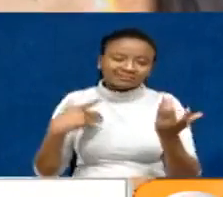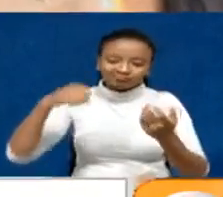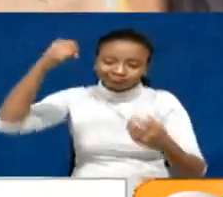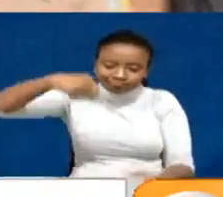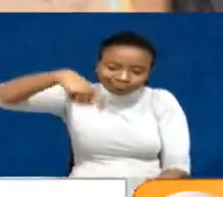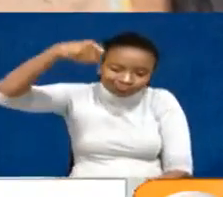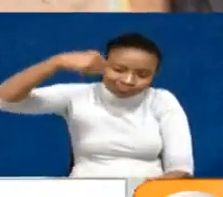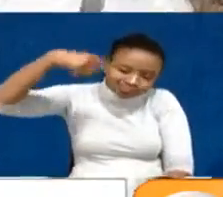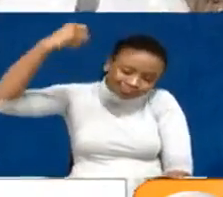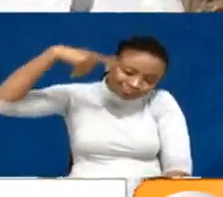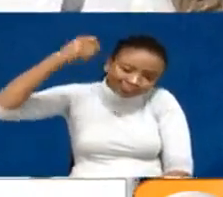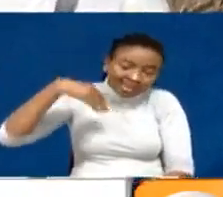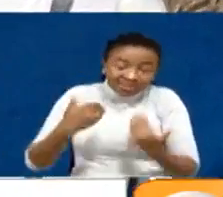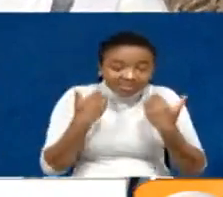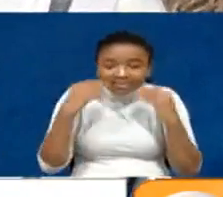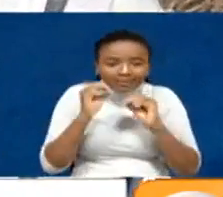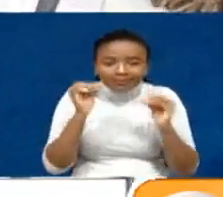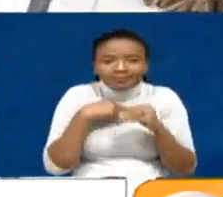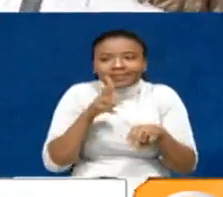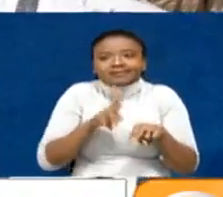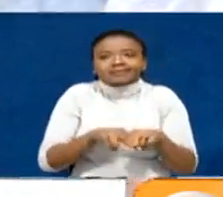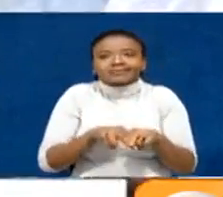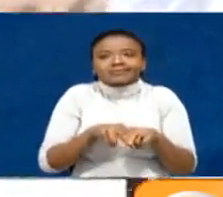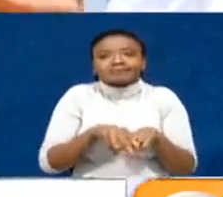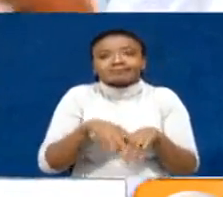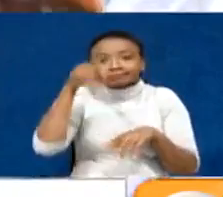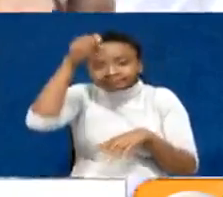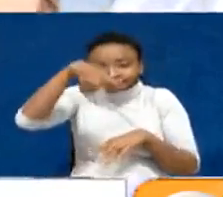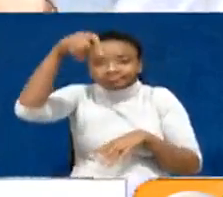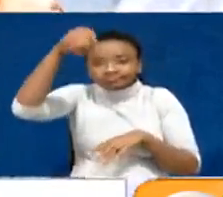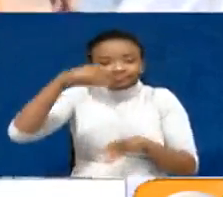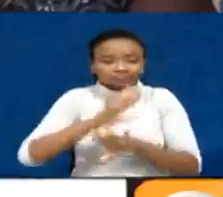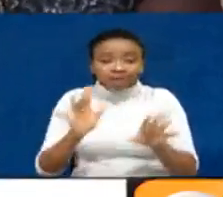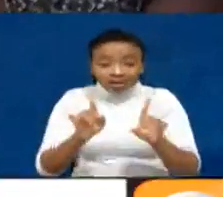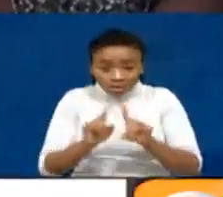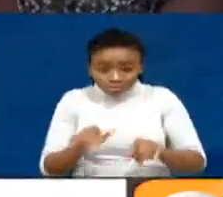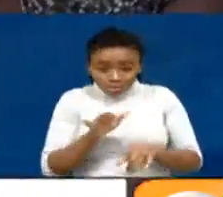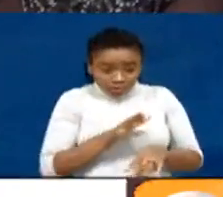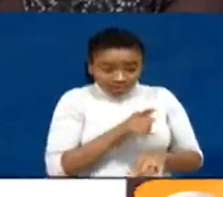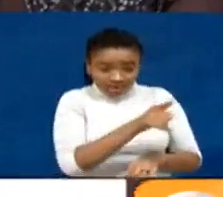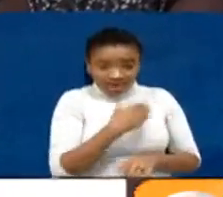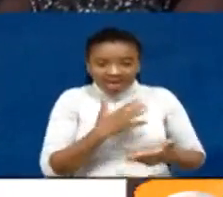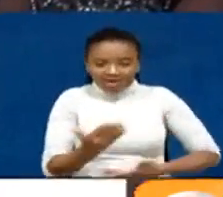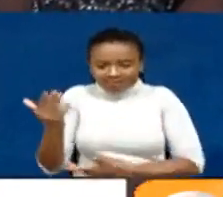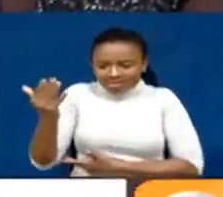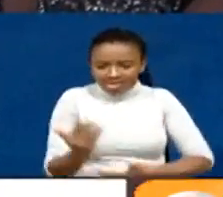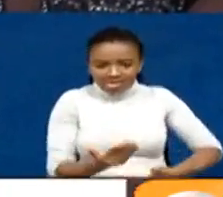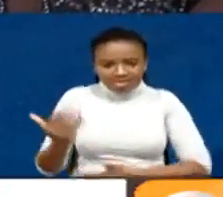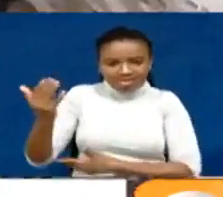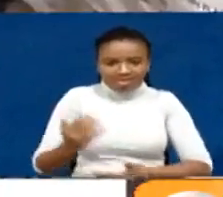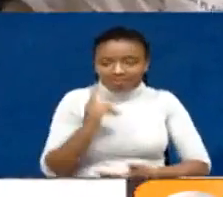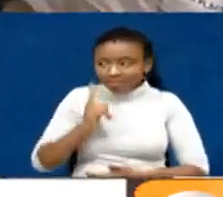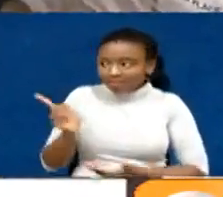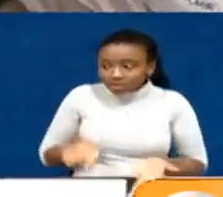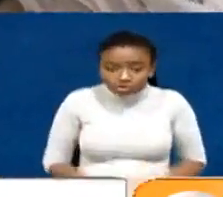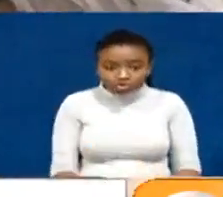sijalala, nimelala kama nimekaa chini. Walioathirika zaidi ni kina mama wenye watoto wachanga. Zafira Chesedi ni mama wa